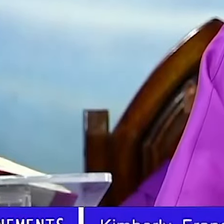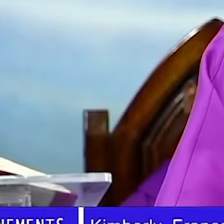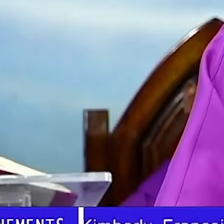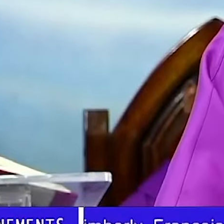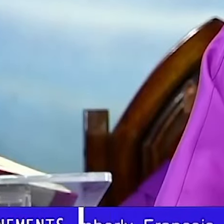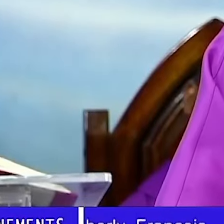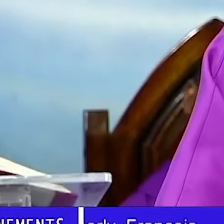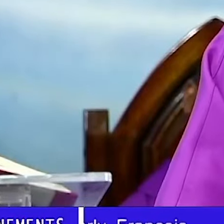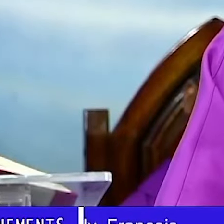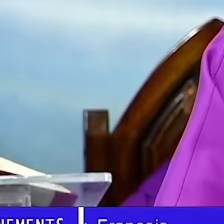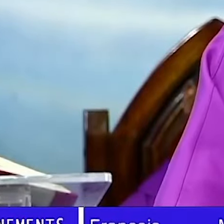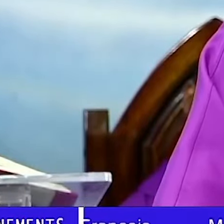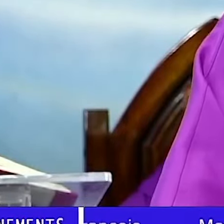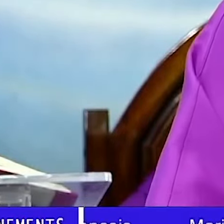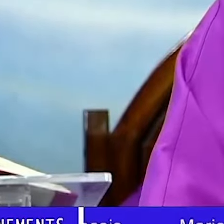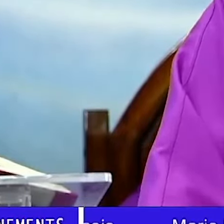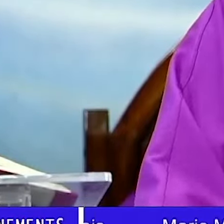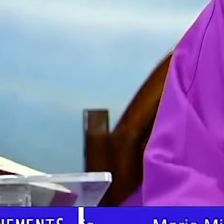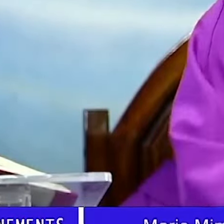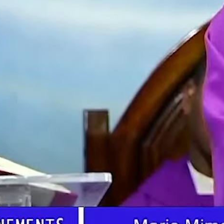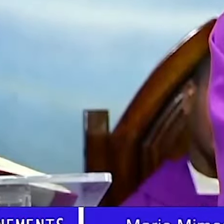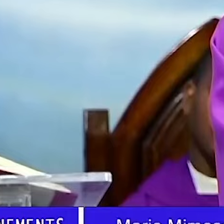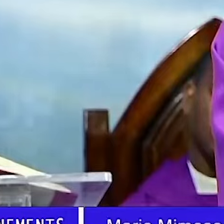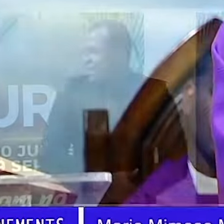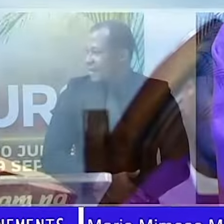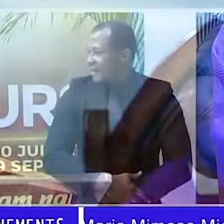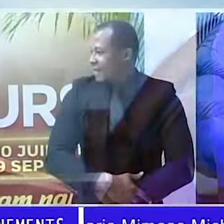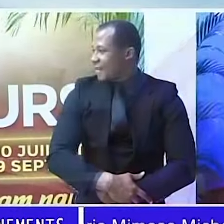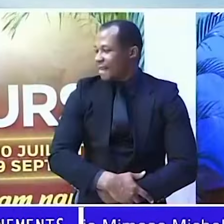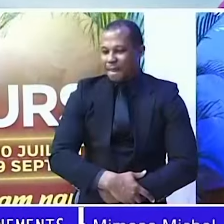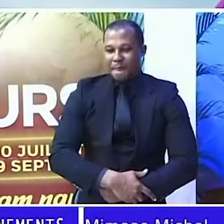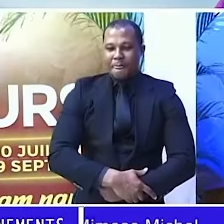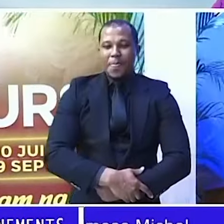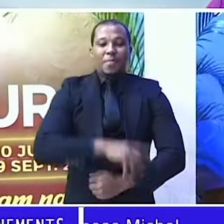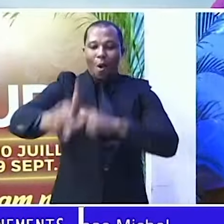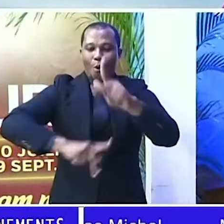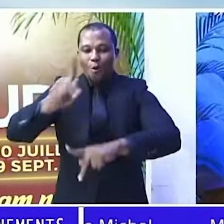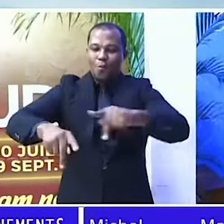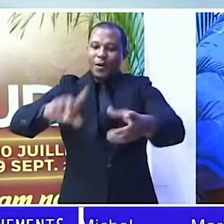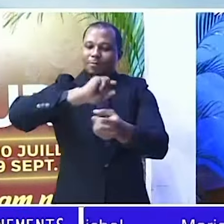l'écraser table, monde qui t'a changé cob en dans le caille bon Dieu.